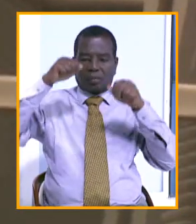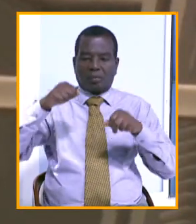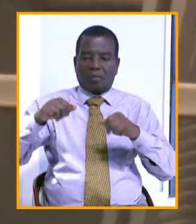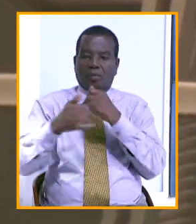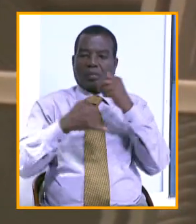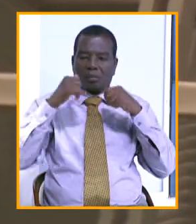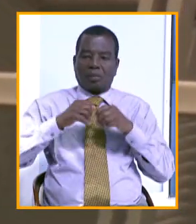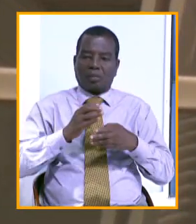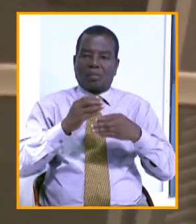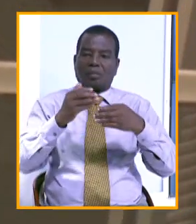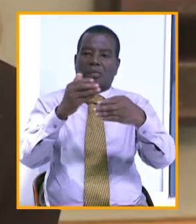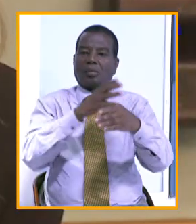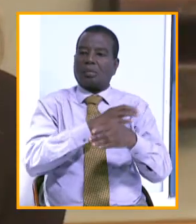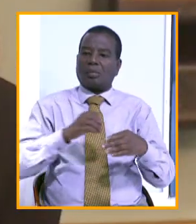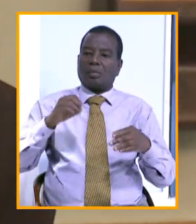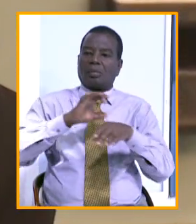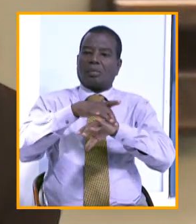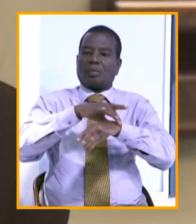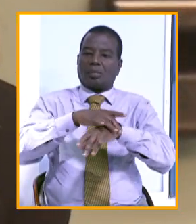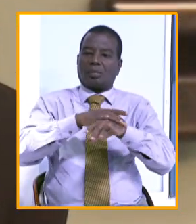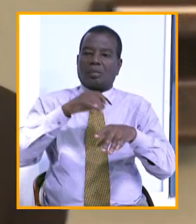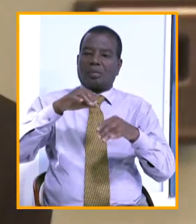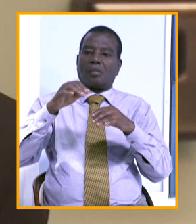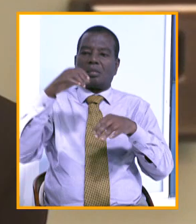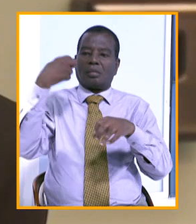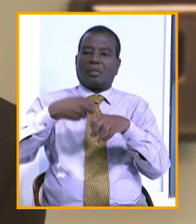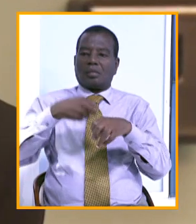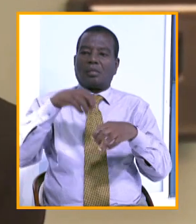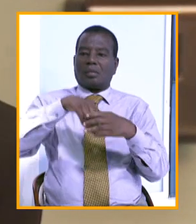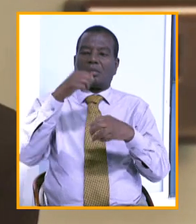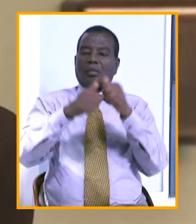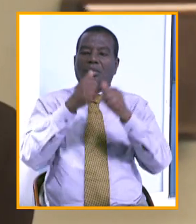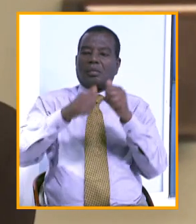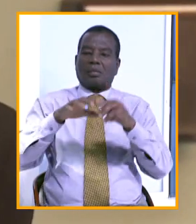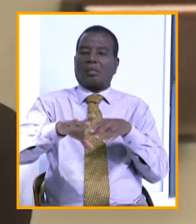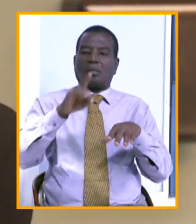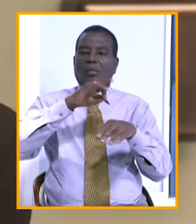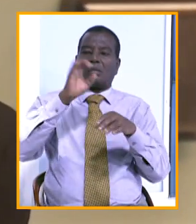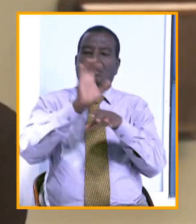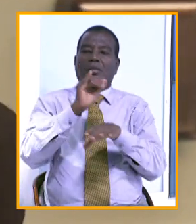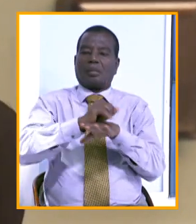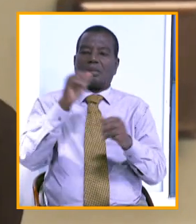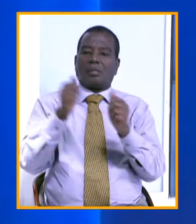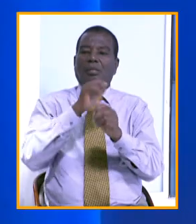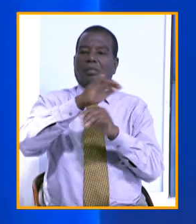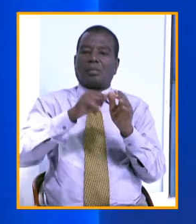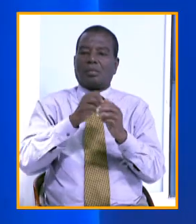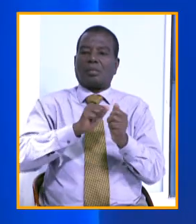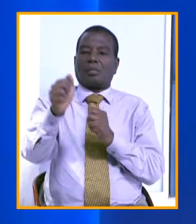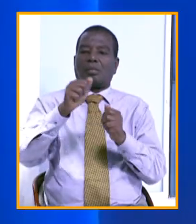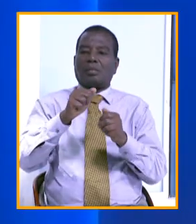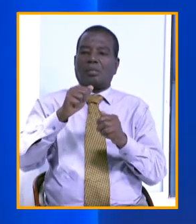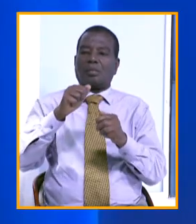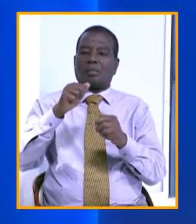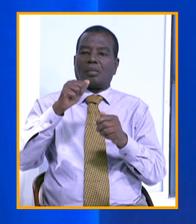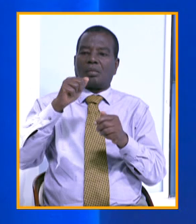avancer, mais également le contexte géographique difficile dans lequel se trouve la Côte d'Ivoire avec ce qui se passe à la fois au niveau